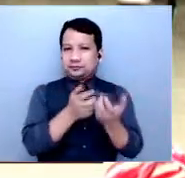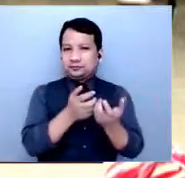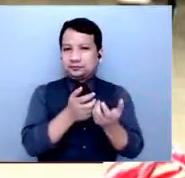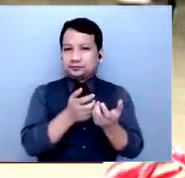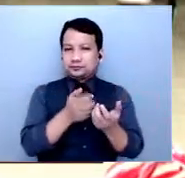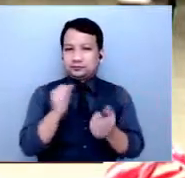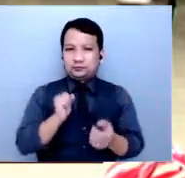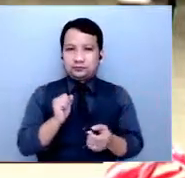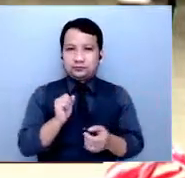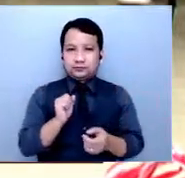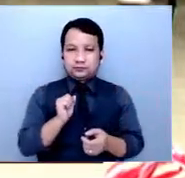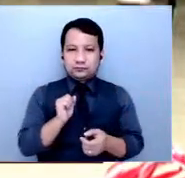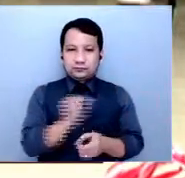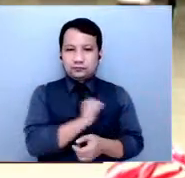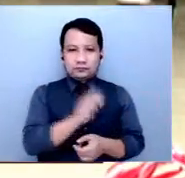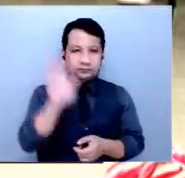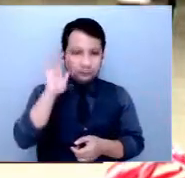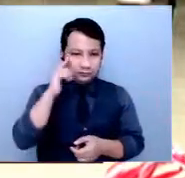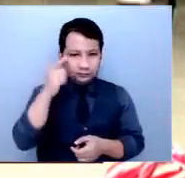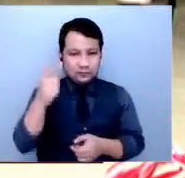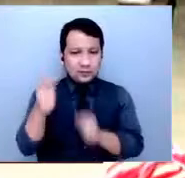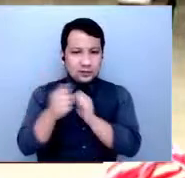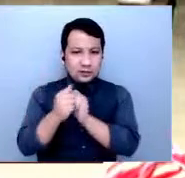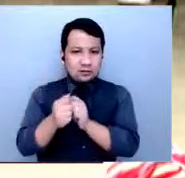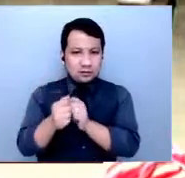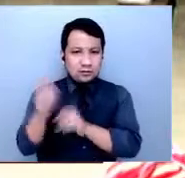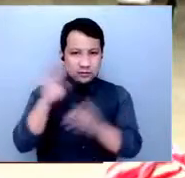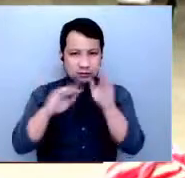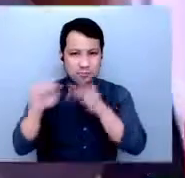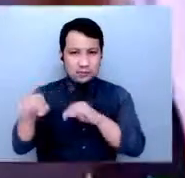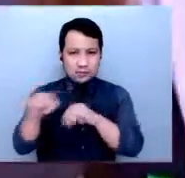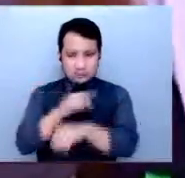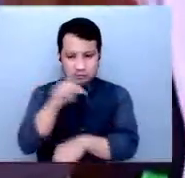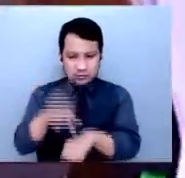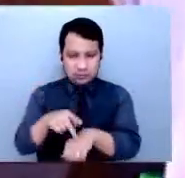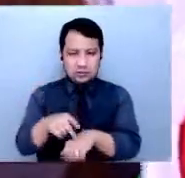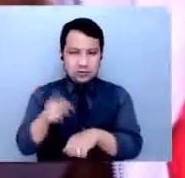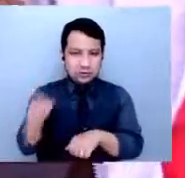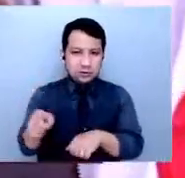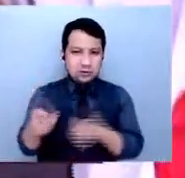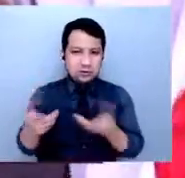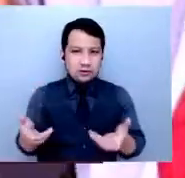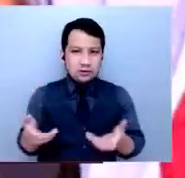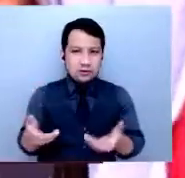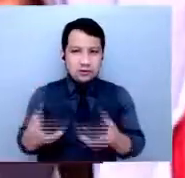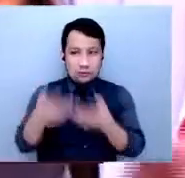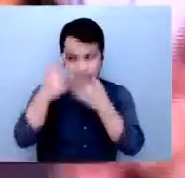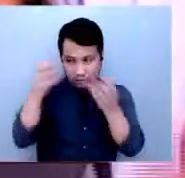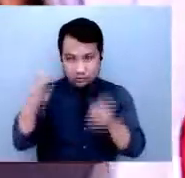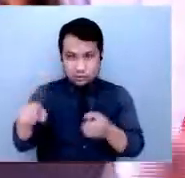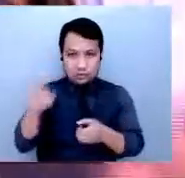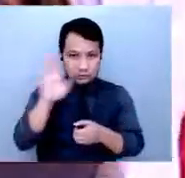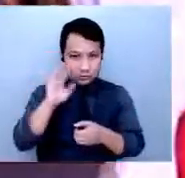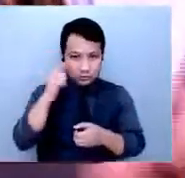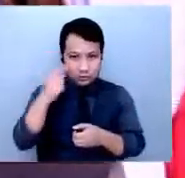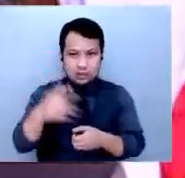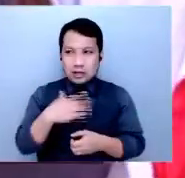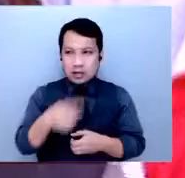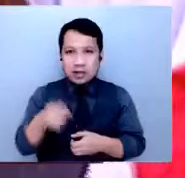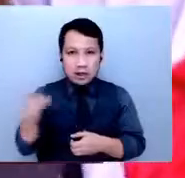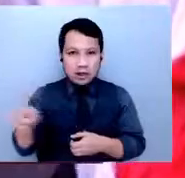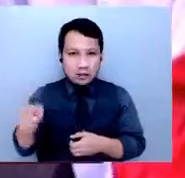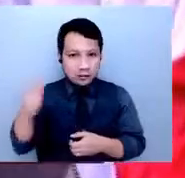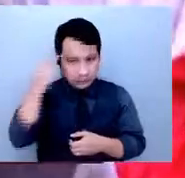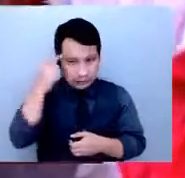sorry, pati isa siya, kasama siya sa problema ng bayan natin. Wala akong rip kay Senator Bongo. I just don't like the way he does